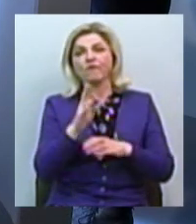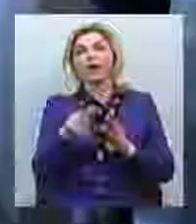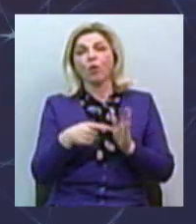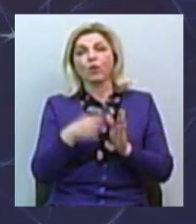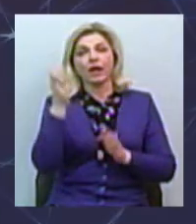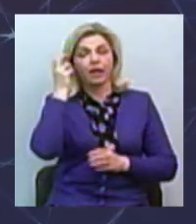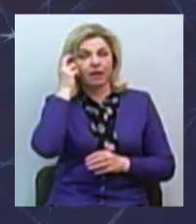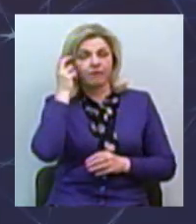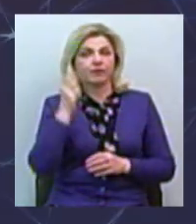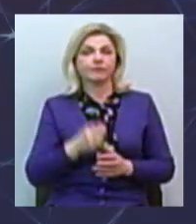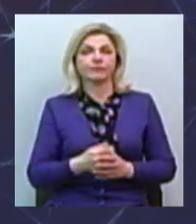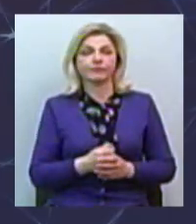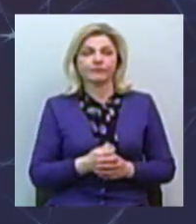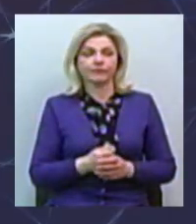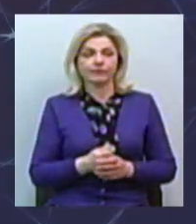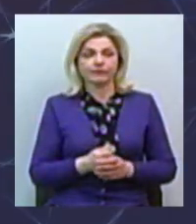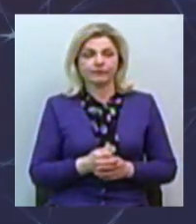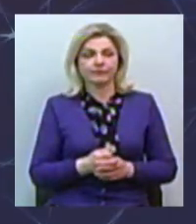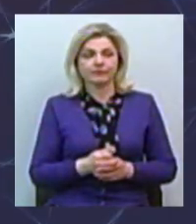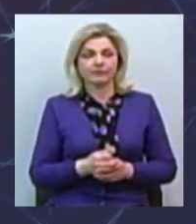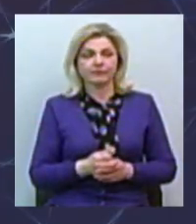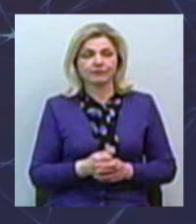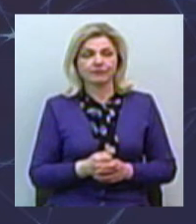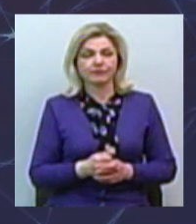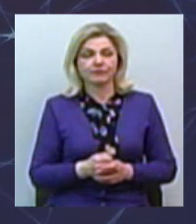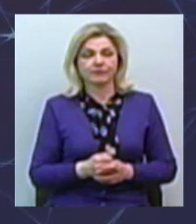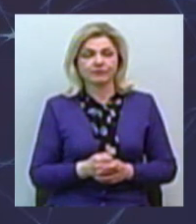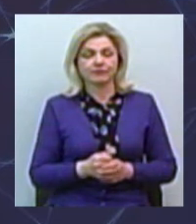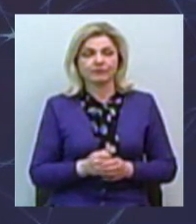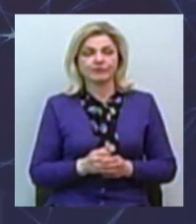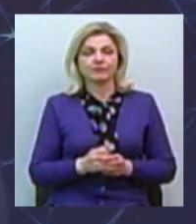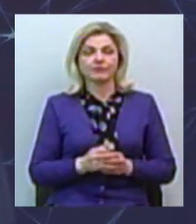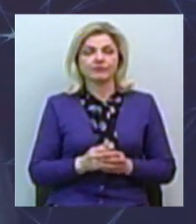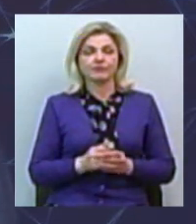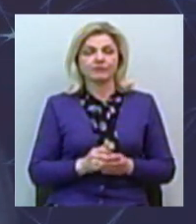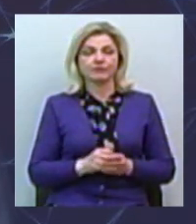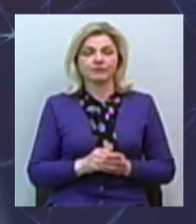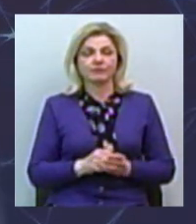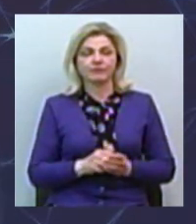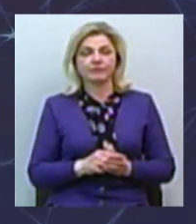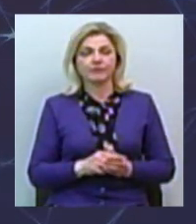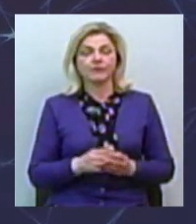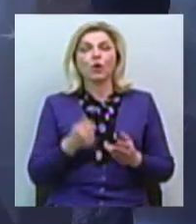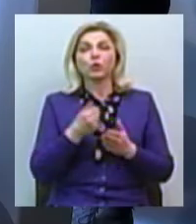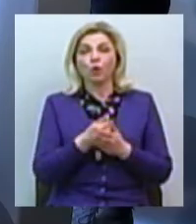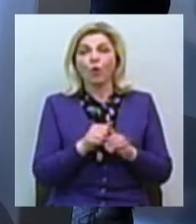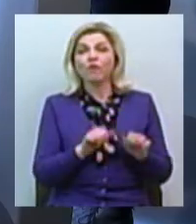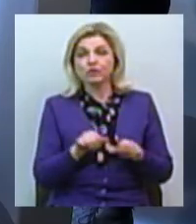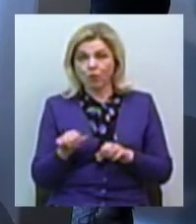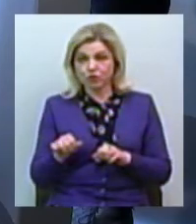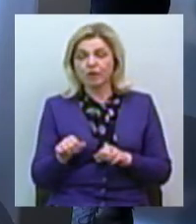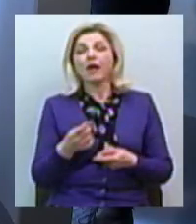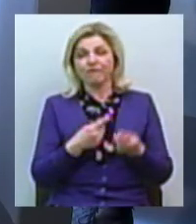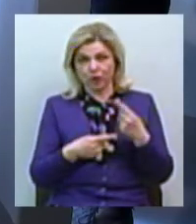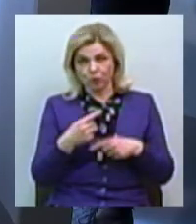також і акселераційний вікенд для стартапів. І більше можна доповісти. До можливостей ми ще повернемося, і все ж таки